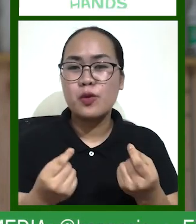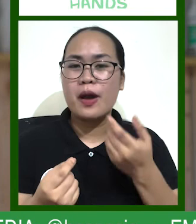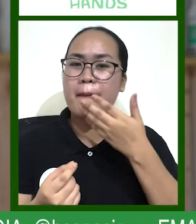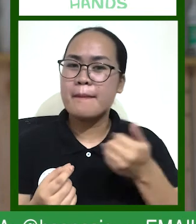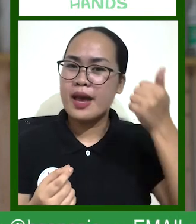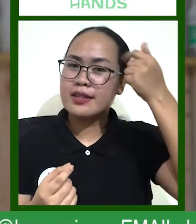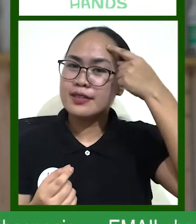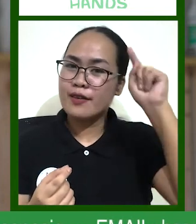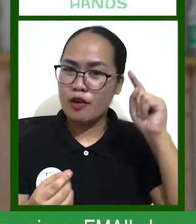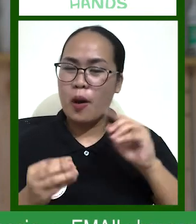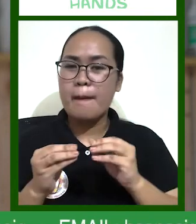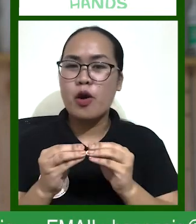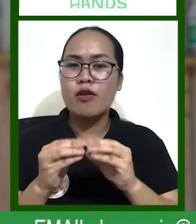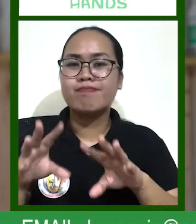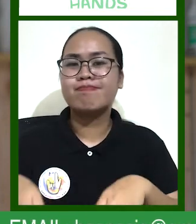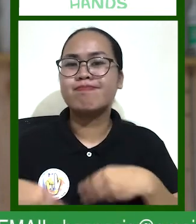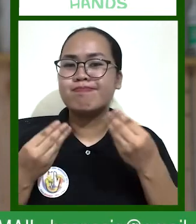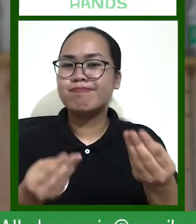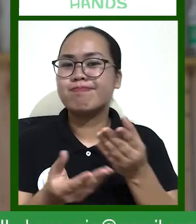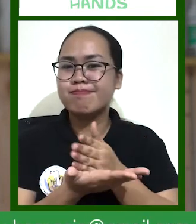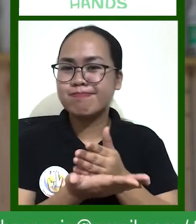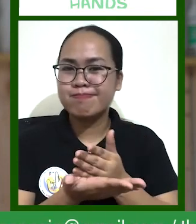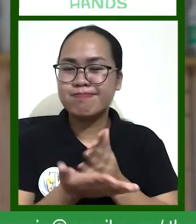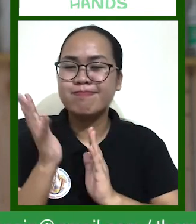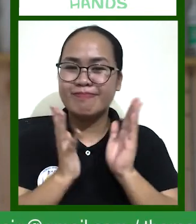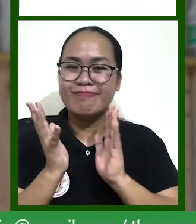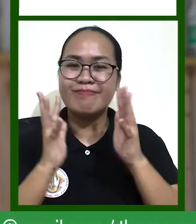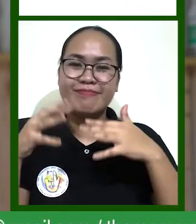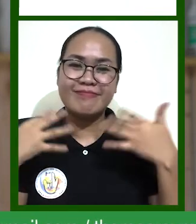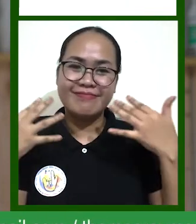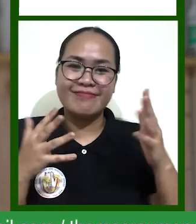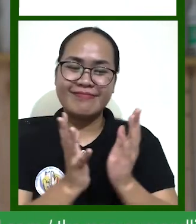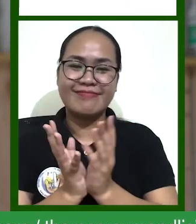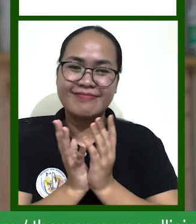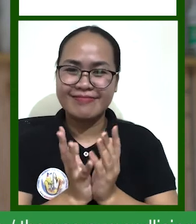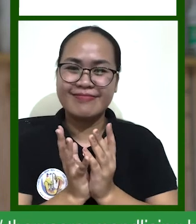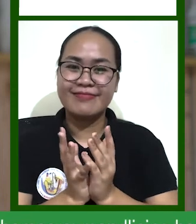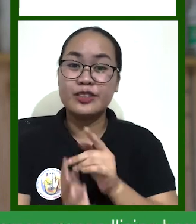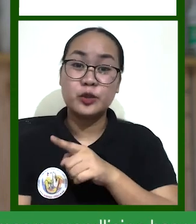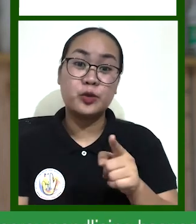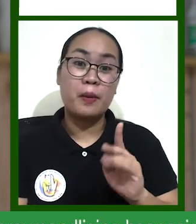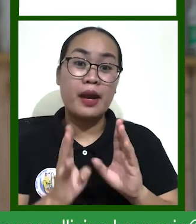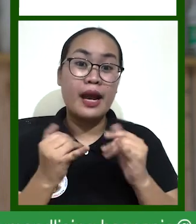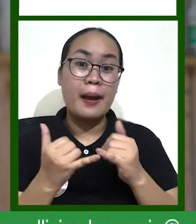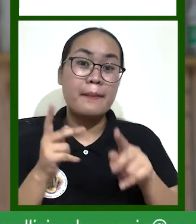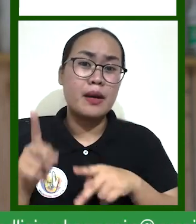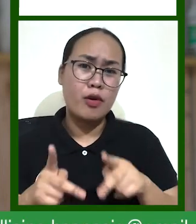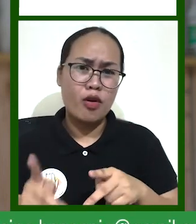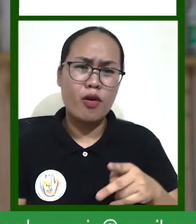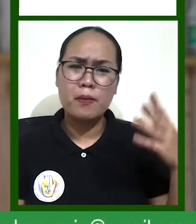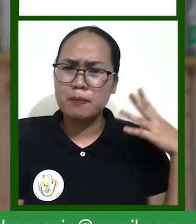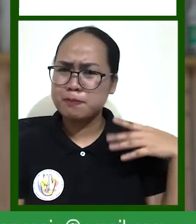upang ihatid po ang tunay na service with a smile sa ating komunidad. So sa ating mga kabarangay, no, konting push pa, 'di